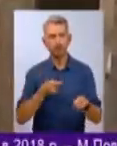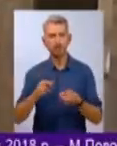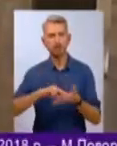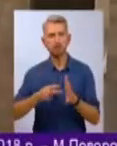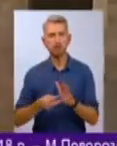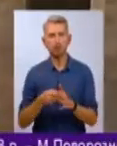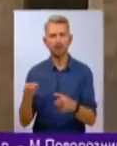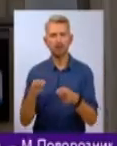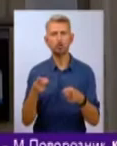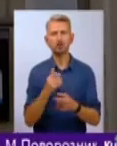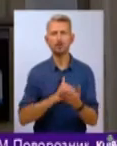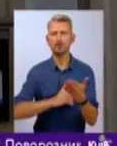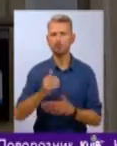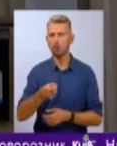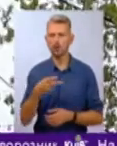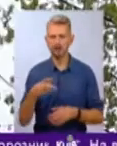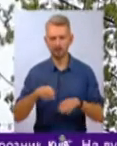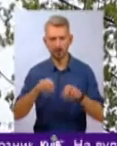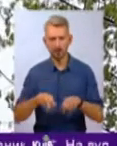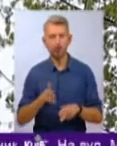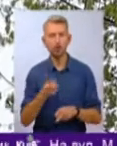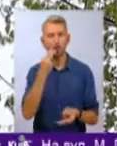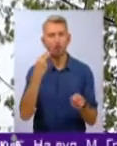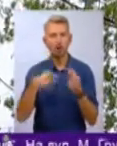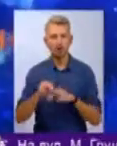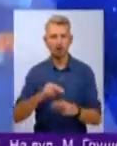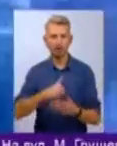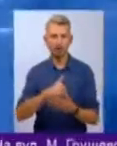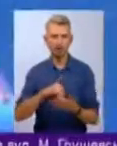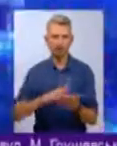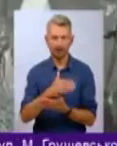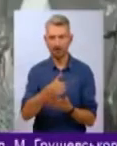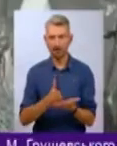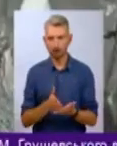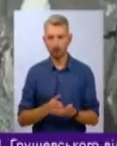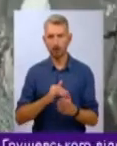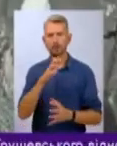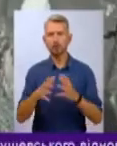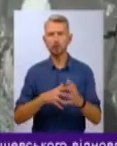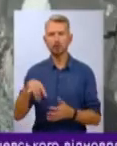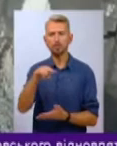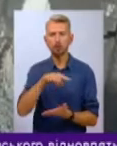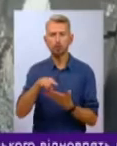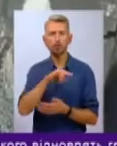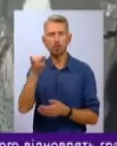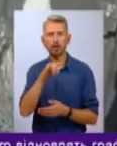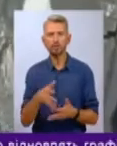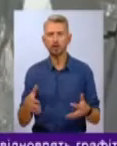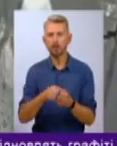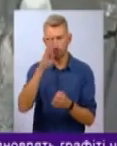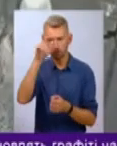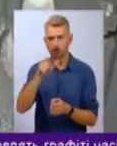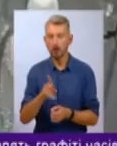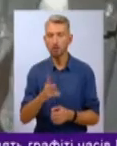планує залучити висококласних фахівців, які покращать якість сервісу. У міжнародному аеропорту Бориспіль затримали чоловіка,